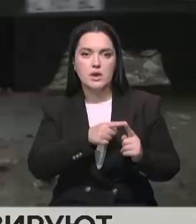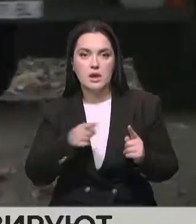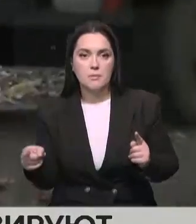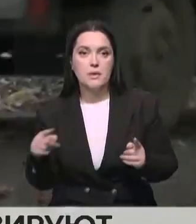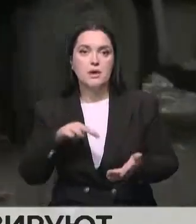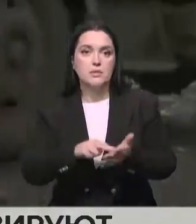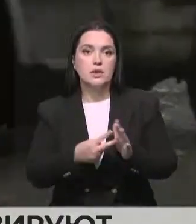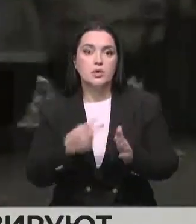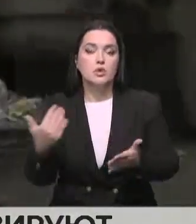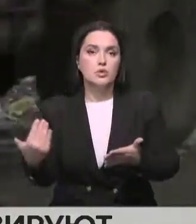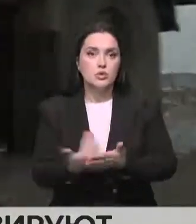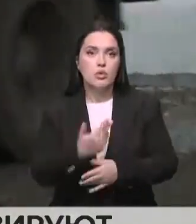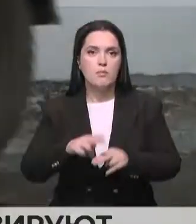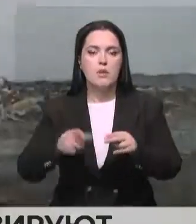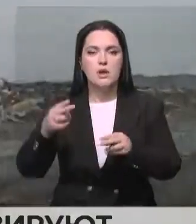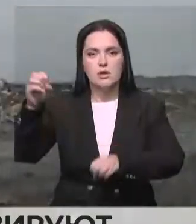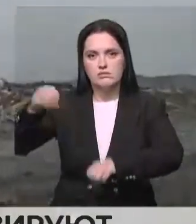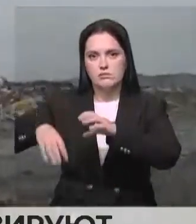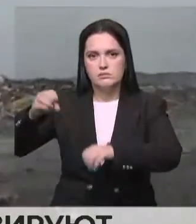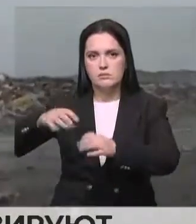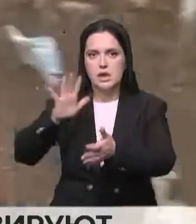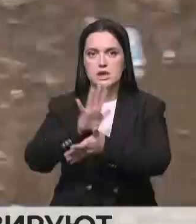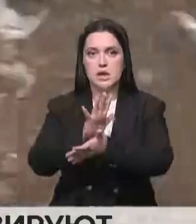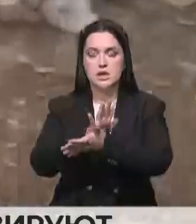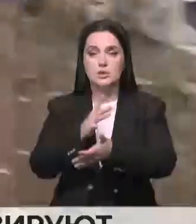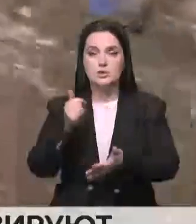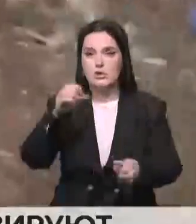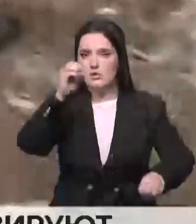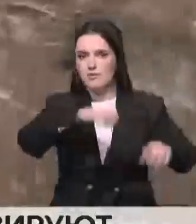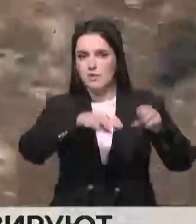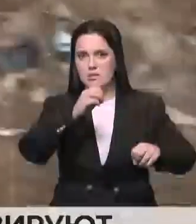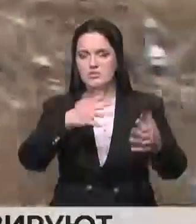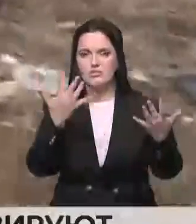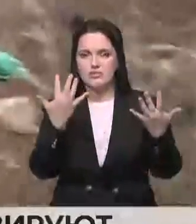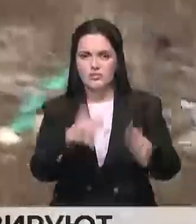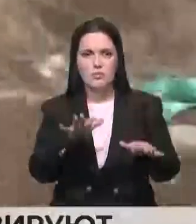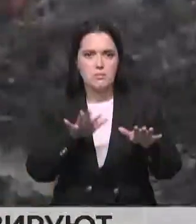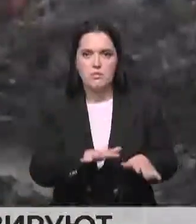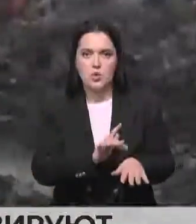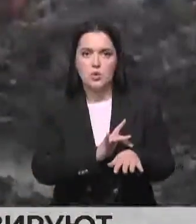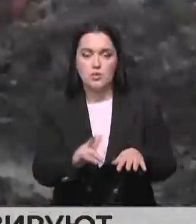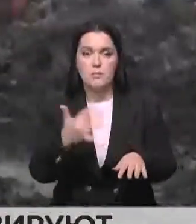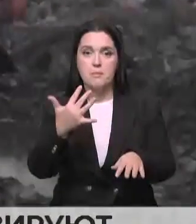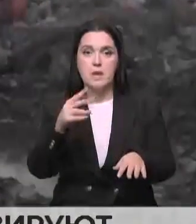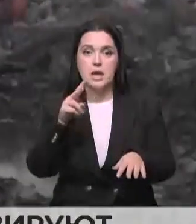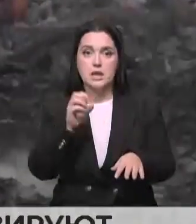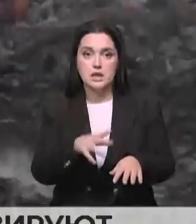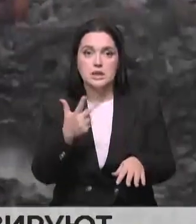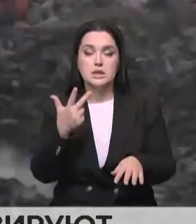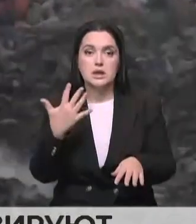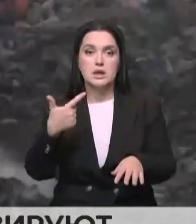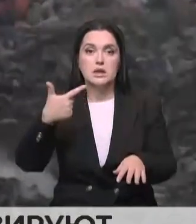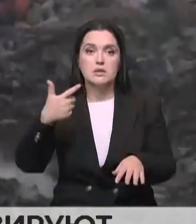того, планируют построить новый полигон. Действующая свалка свой ресурс исчерпала. За 50 лет